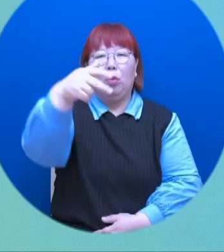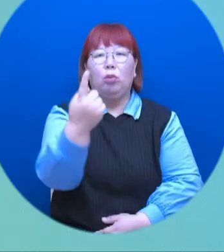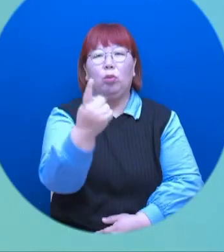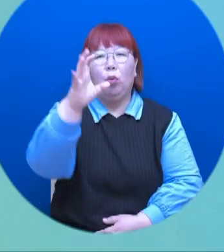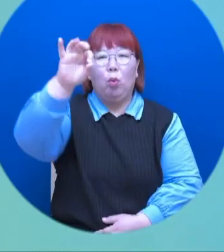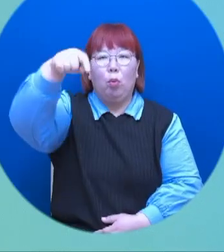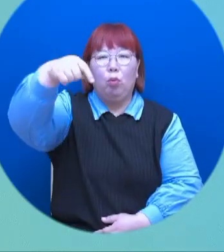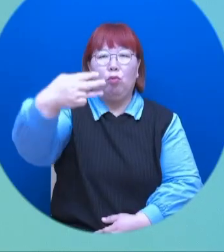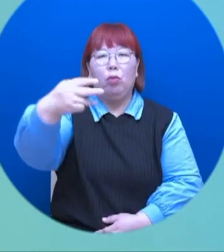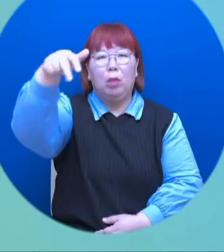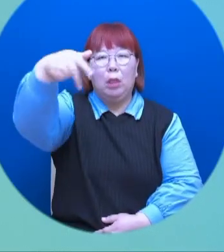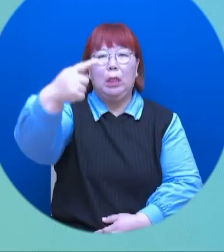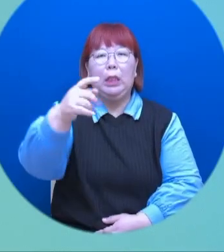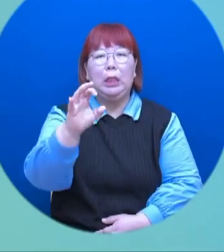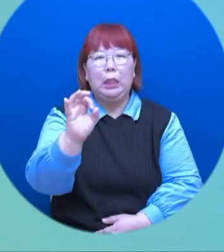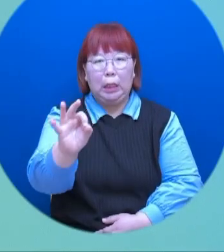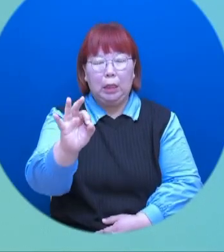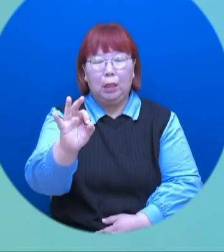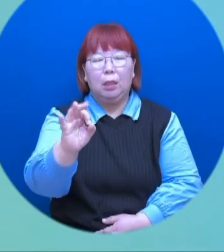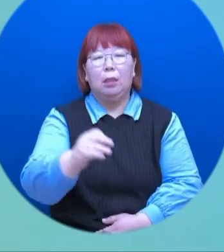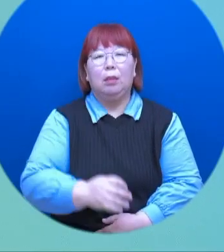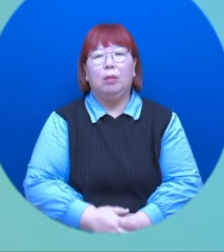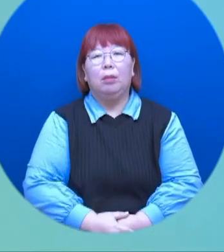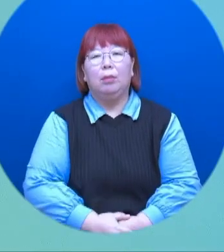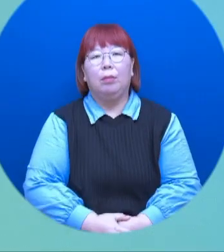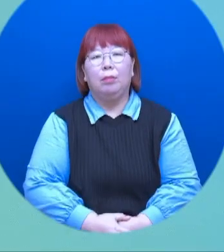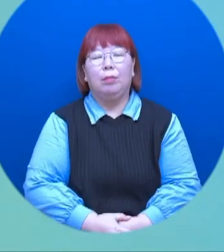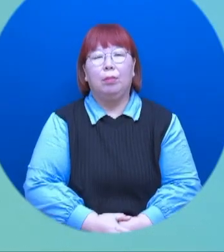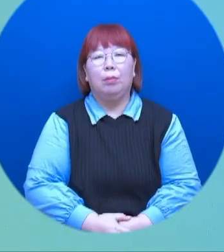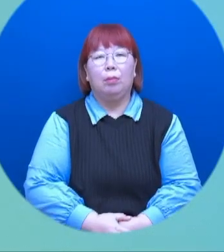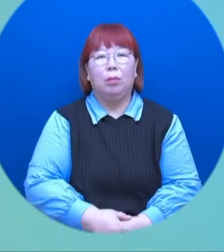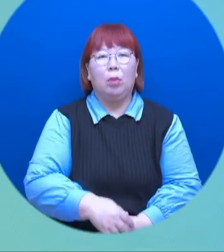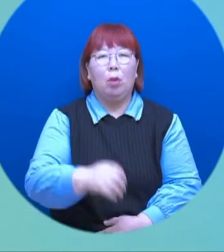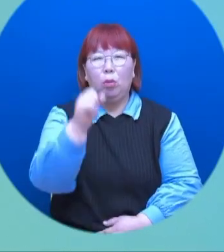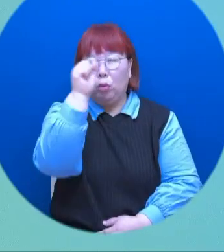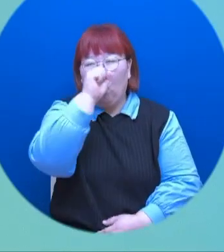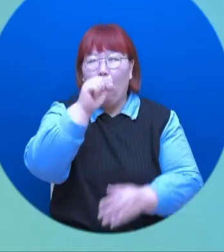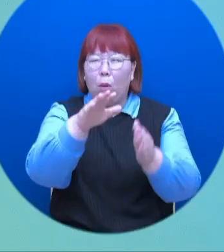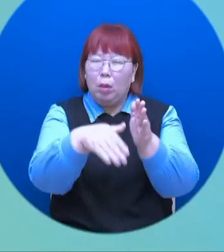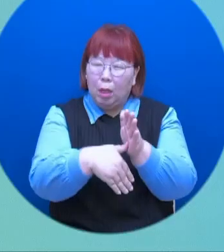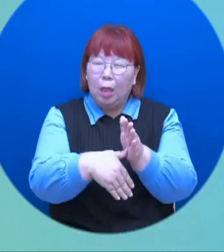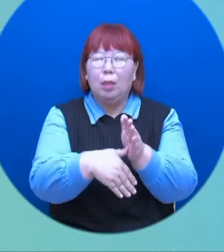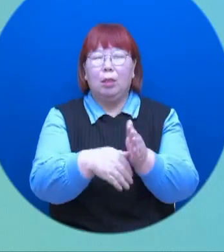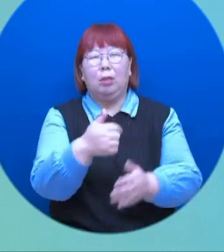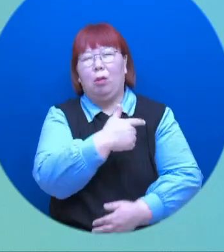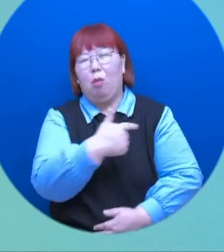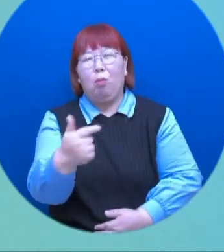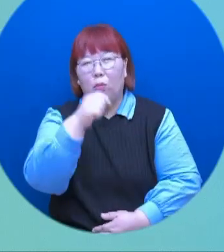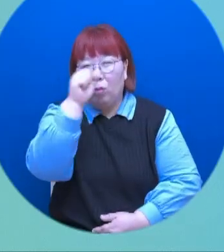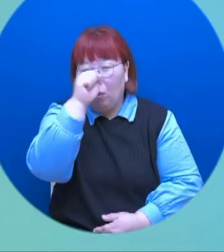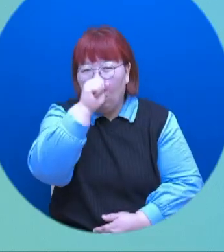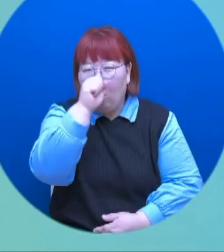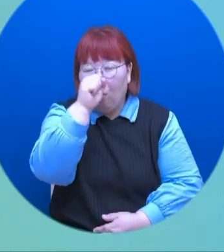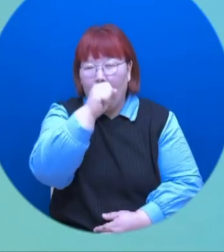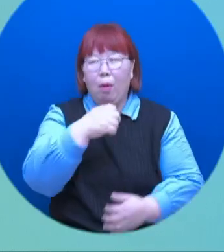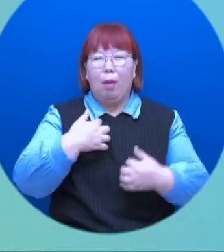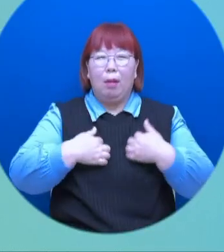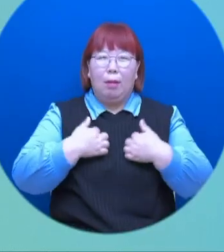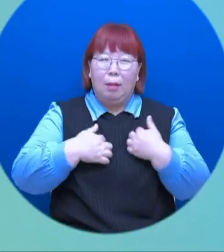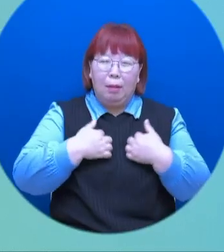조울증의 병명입니다. 그러니까 좋을 때는 한없이 좋습니다.